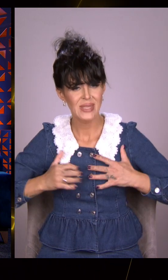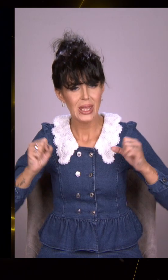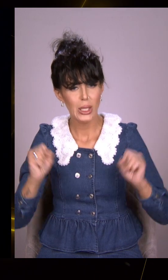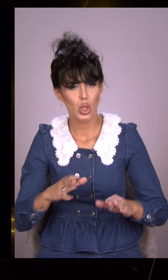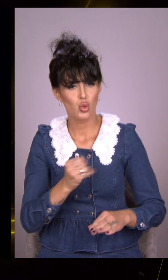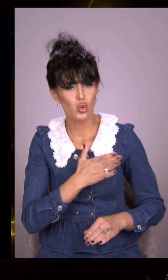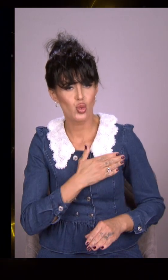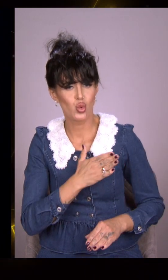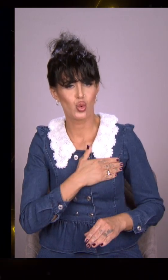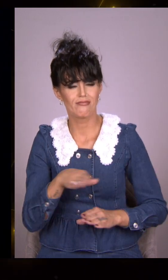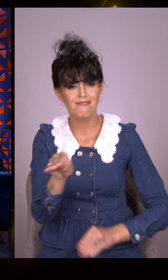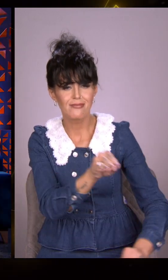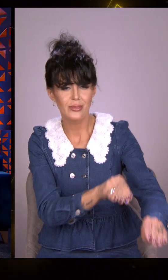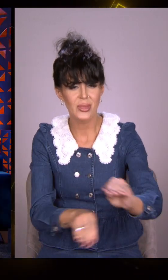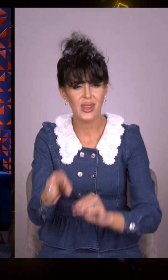подвір'я.